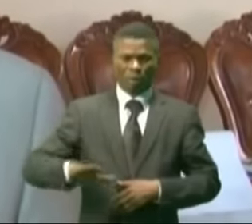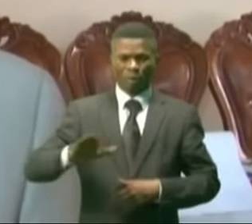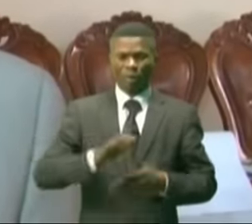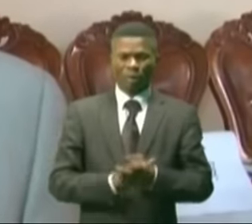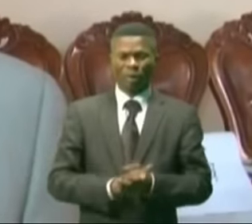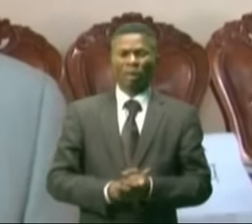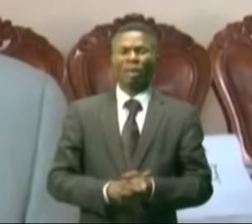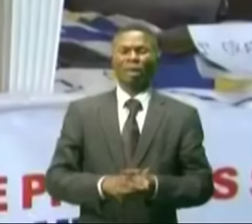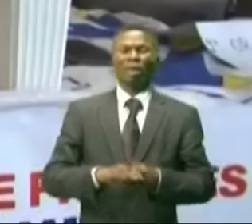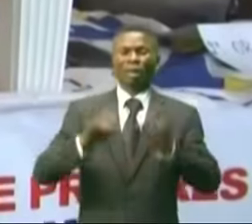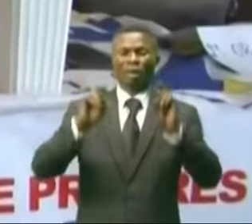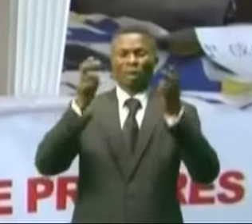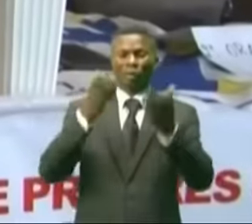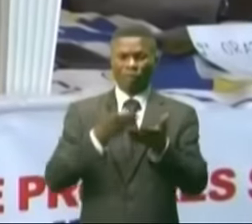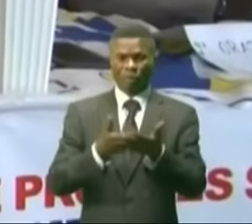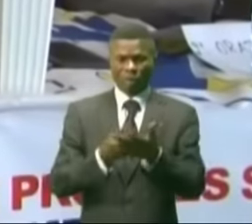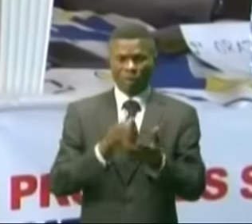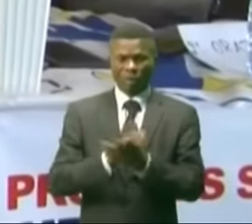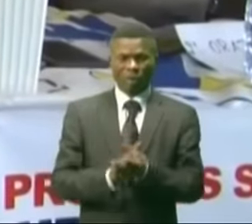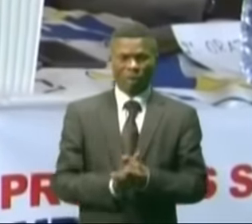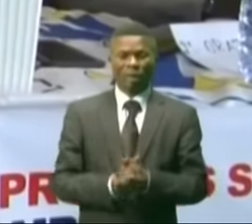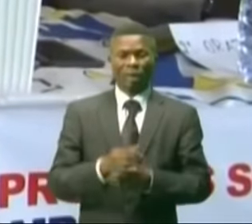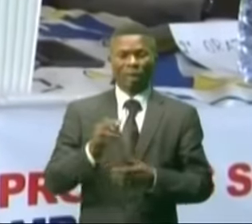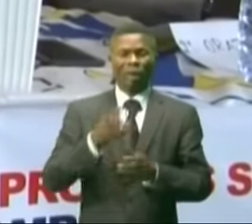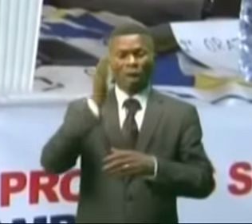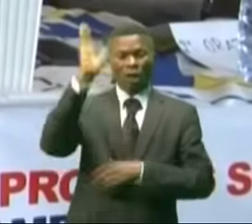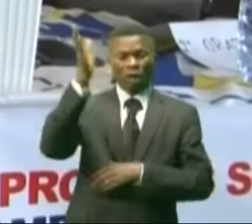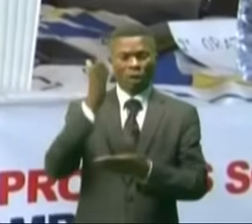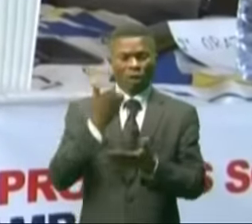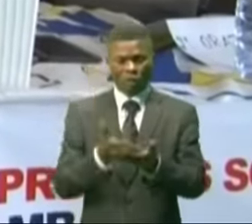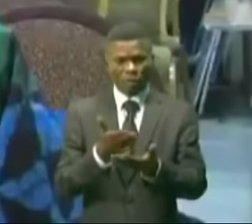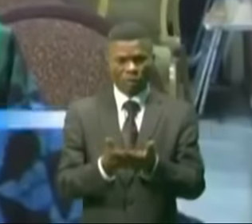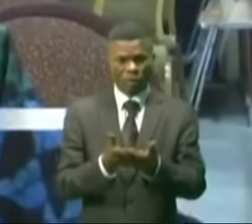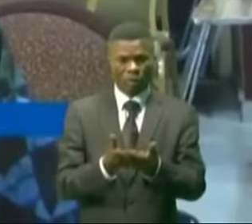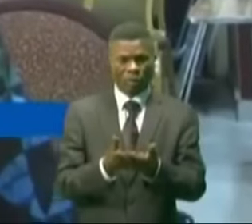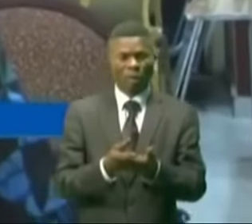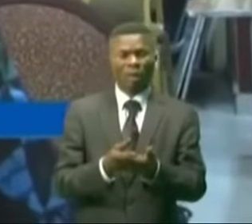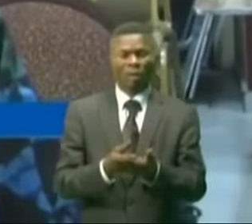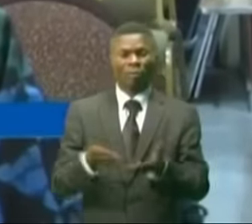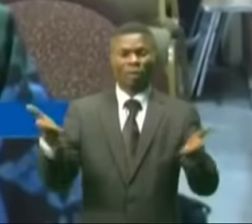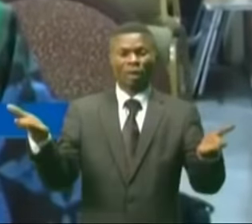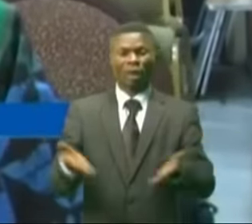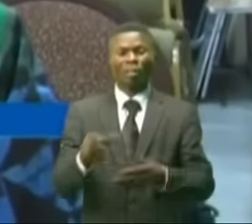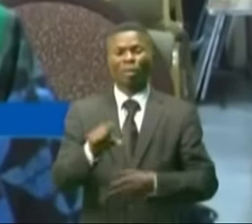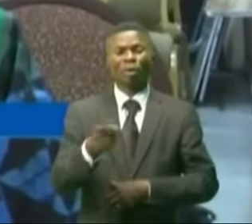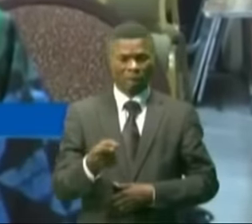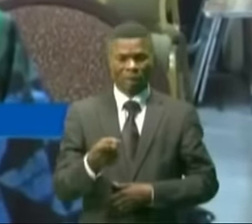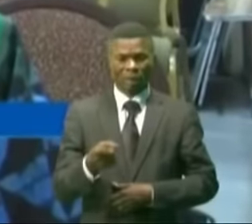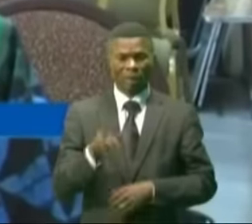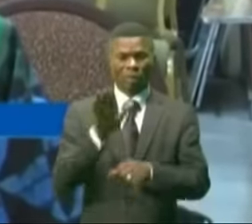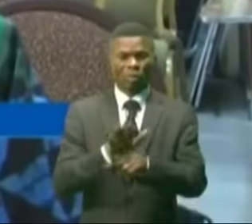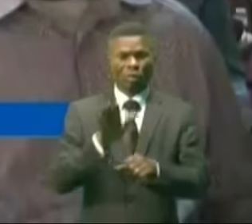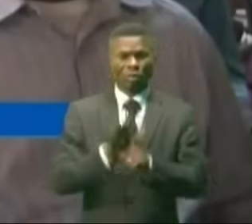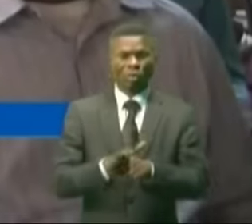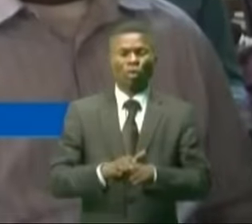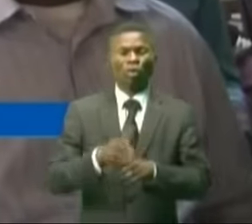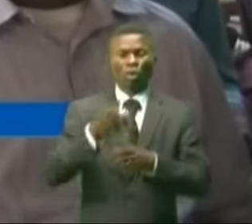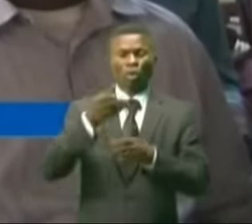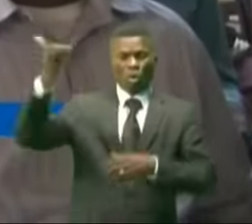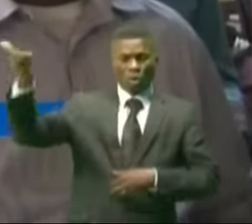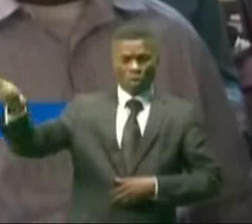intellectuelle. Il sied de noter que cette conférence a connu la participation de plusieurs invités,